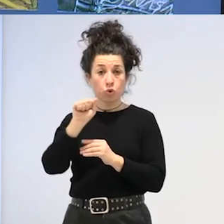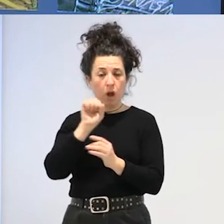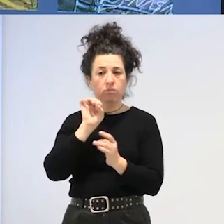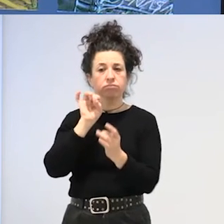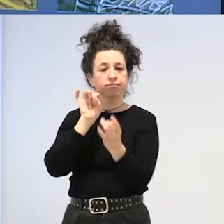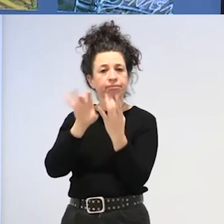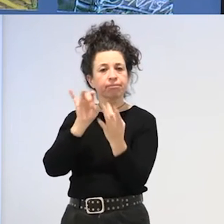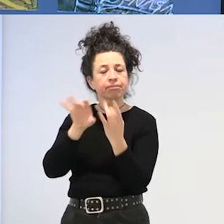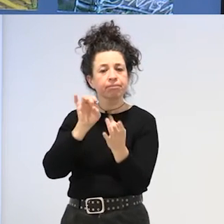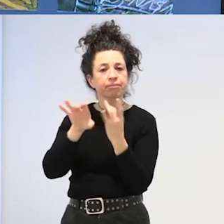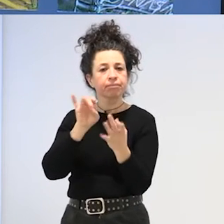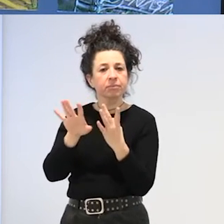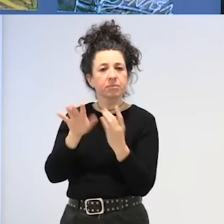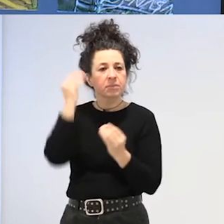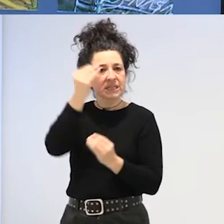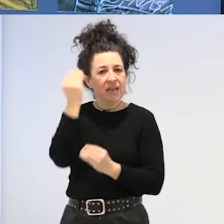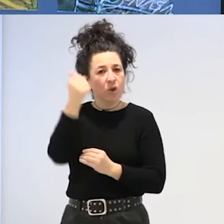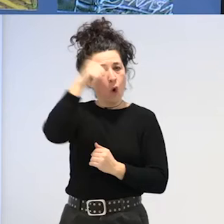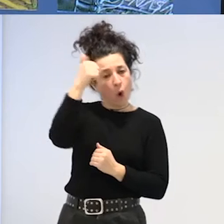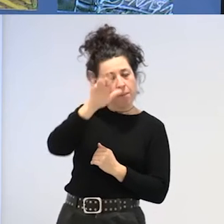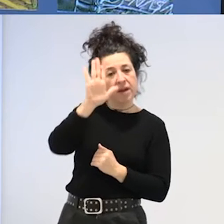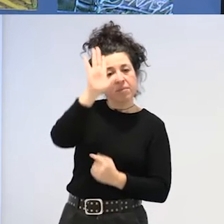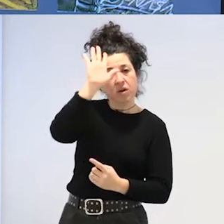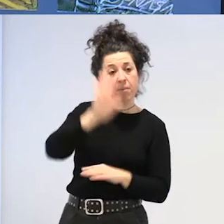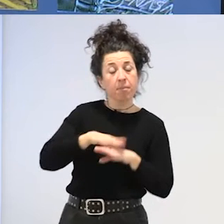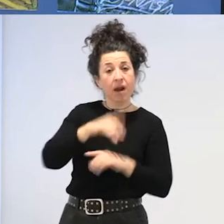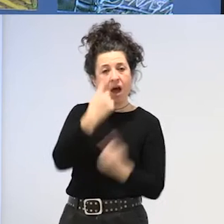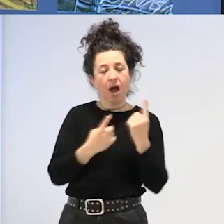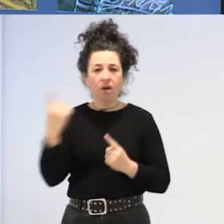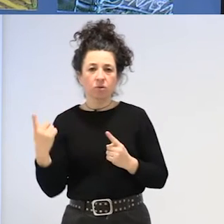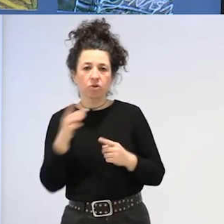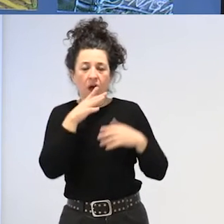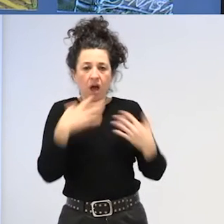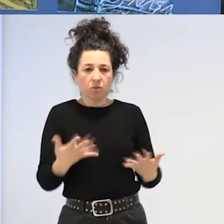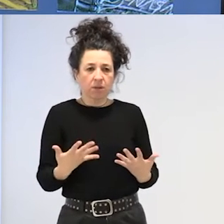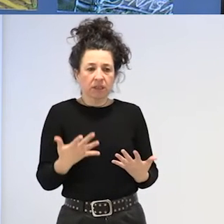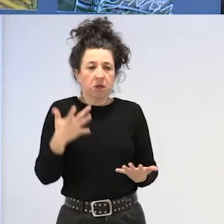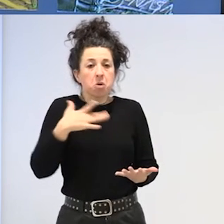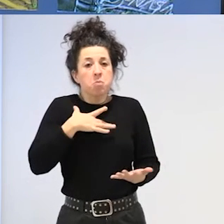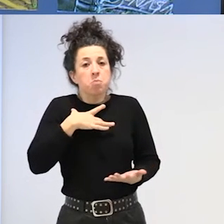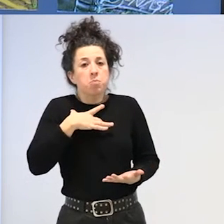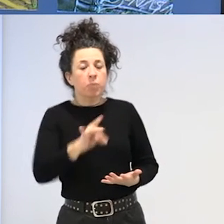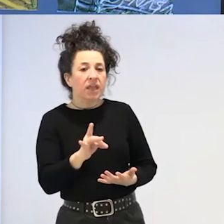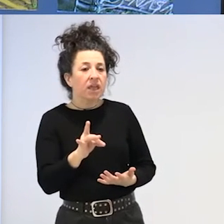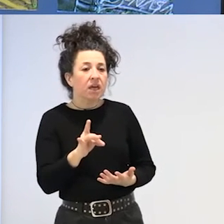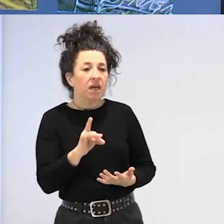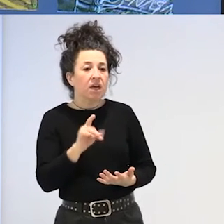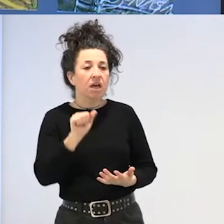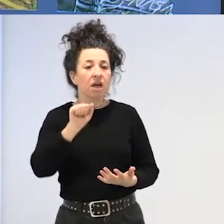haiek gizona zelakoan, eta batzuentzat gaur egun posible da Alice